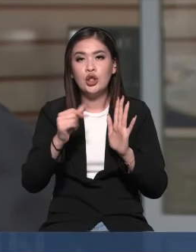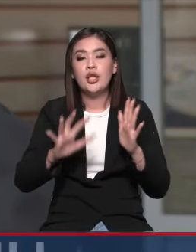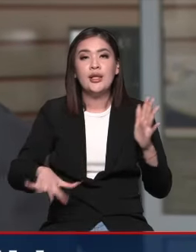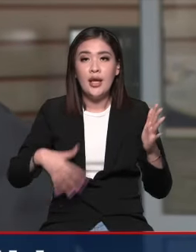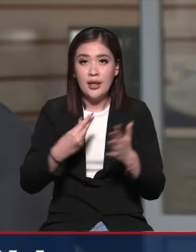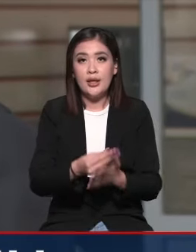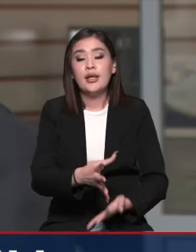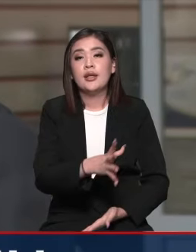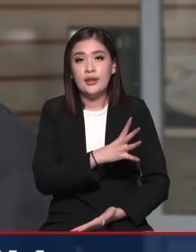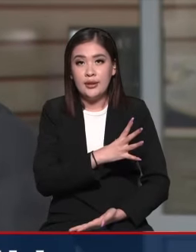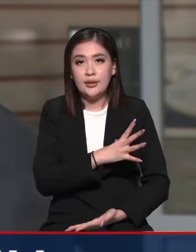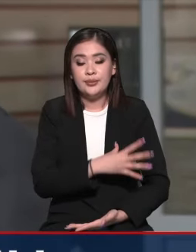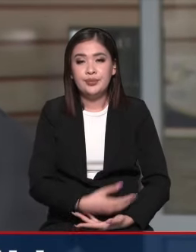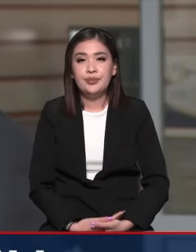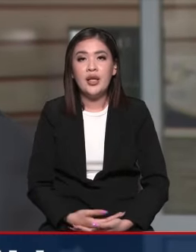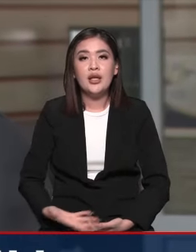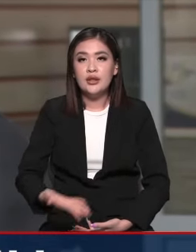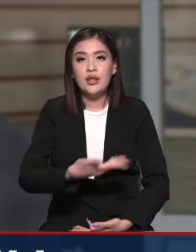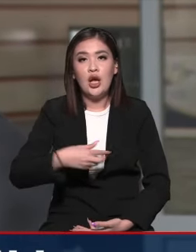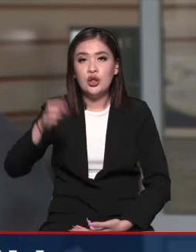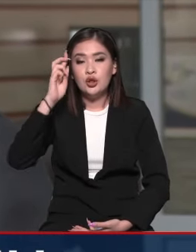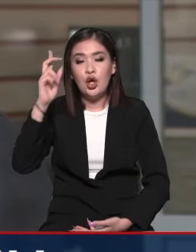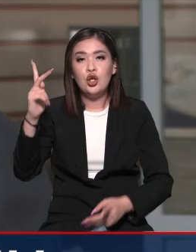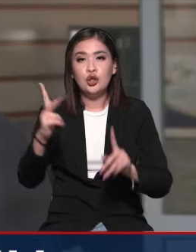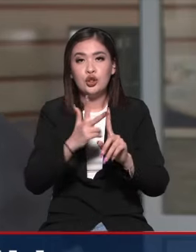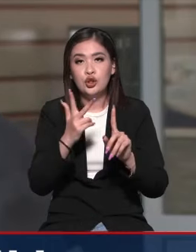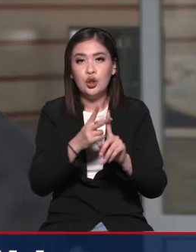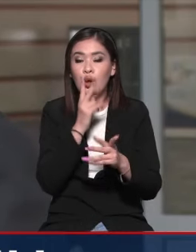тарттық. Ол негізінде еліміздегі үшінші көрсеткіш.